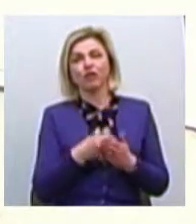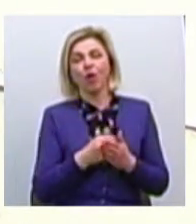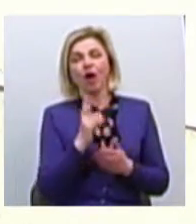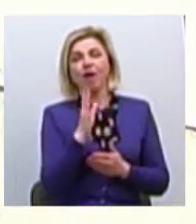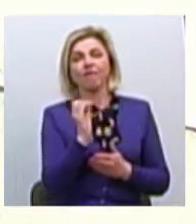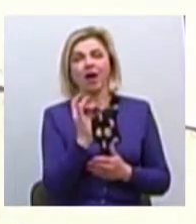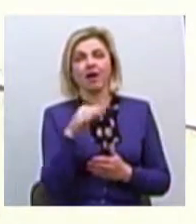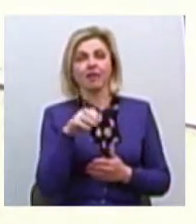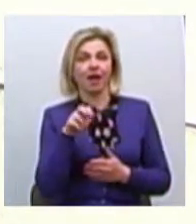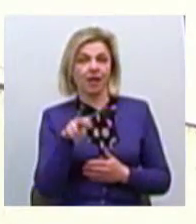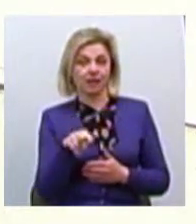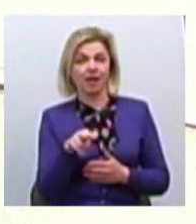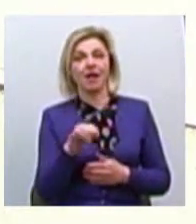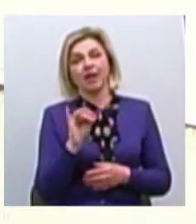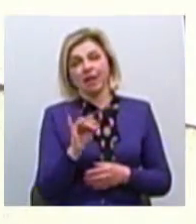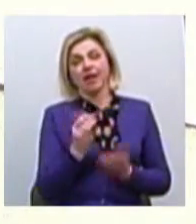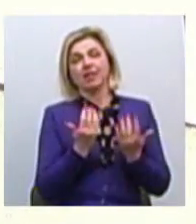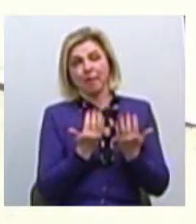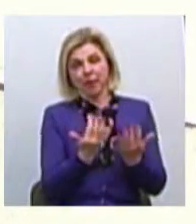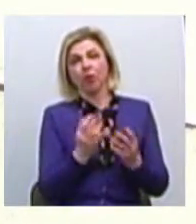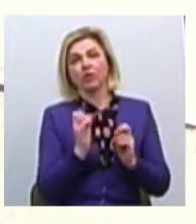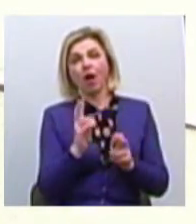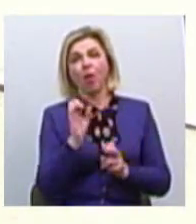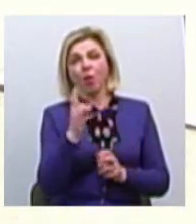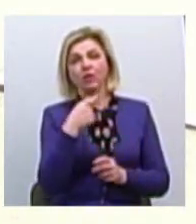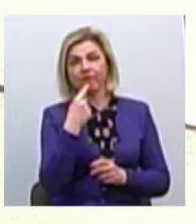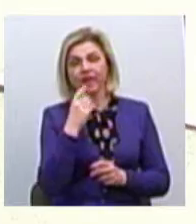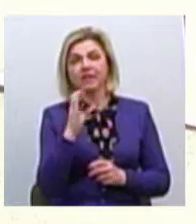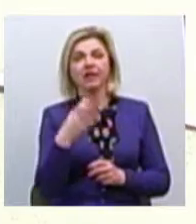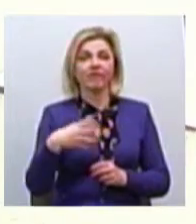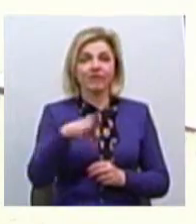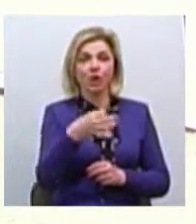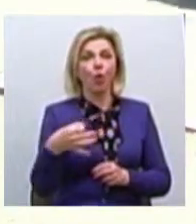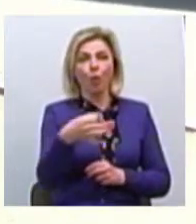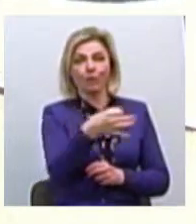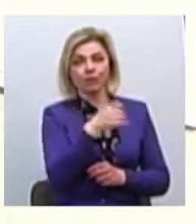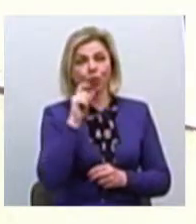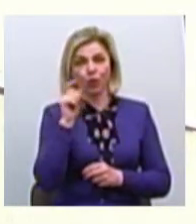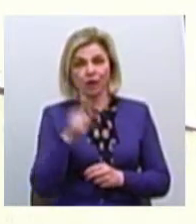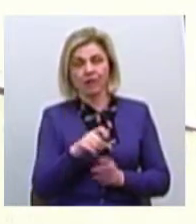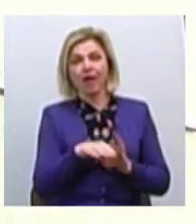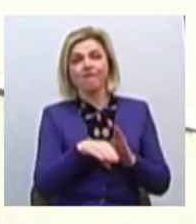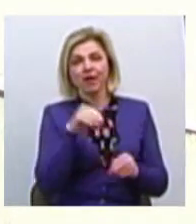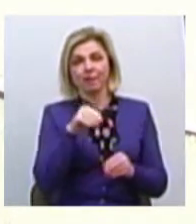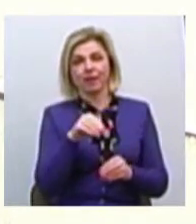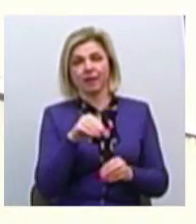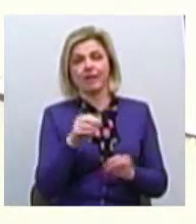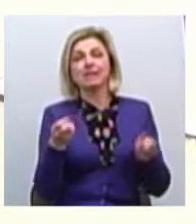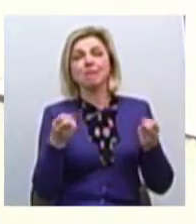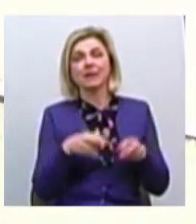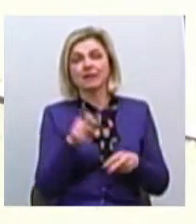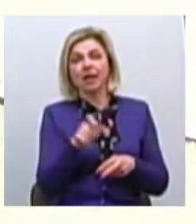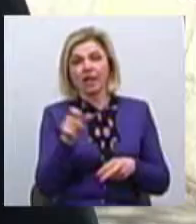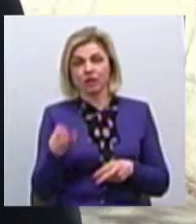Вот. Он наберет, я думаю, так, как он говорит, со всех областей Украины, выберет специалистов,